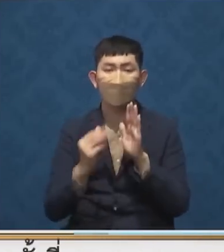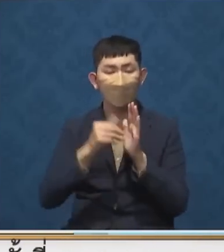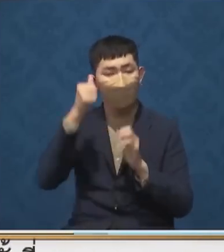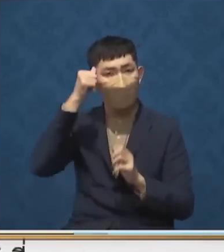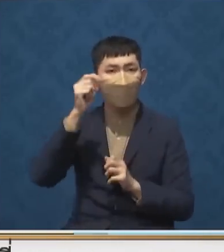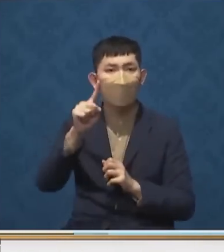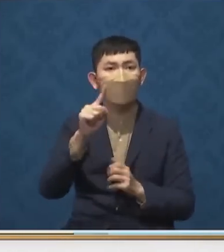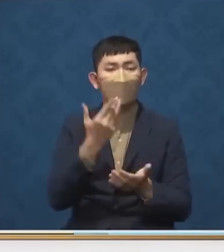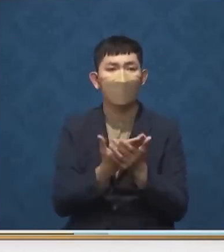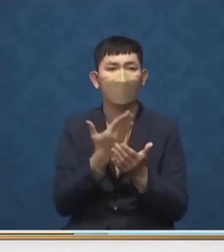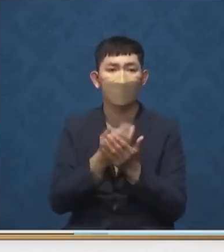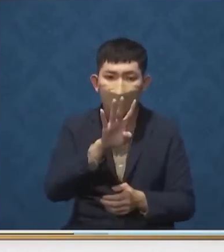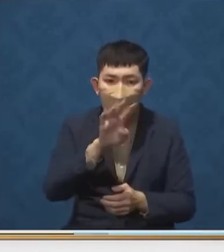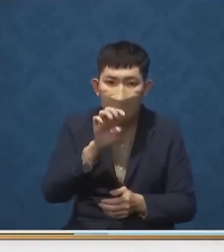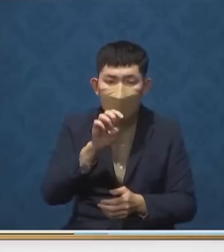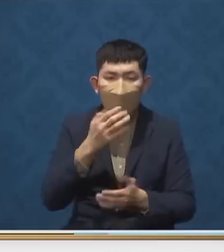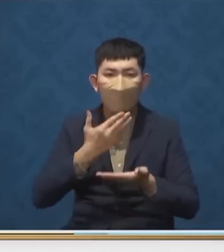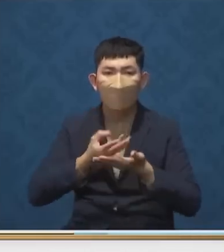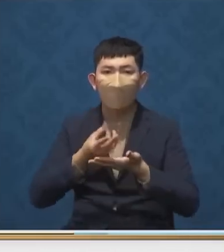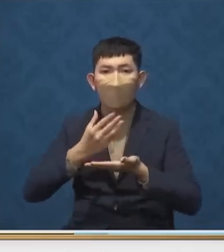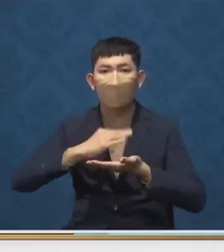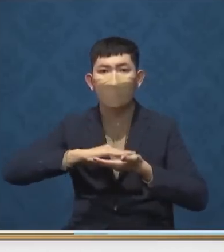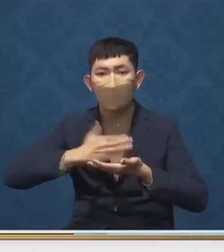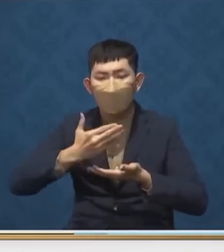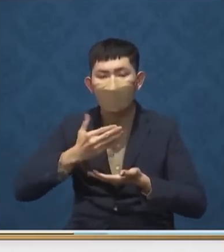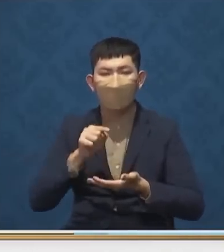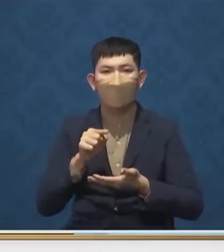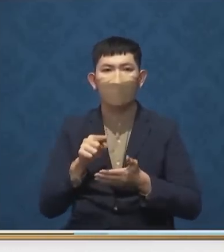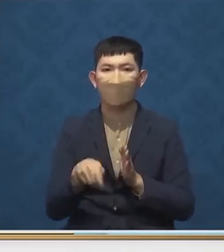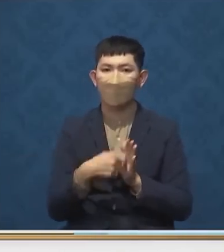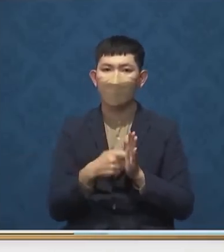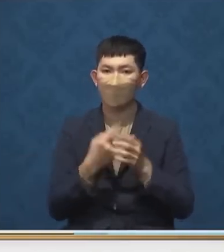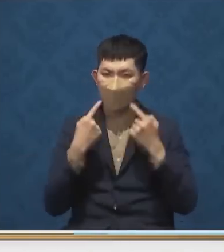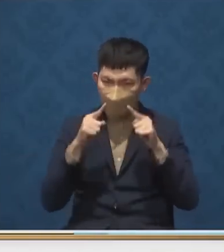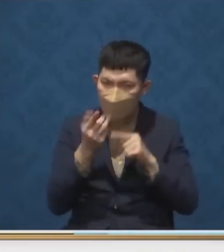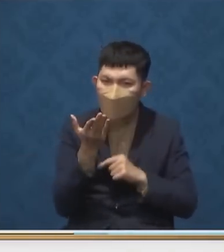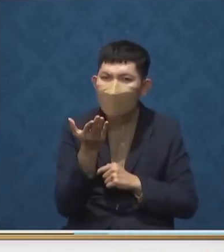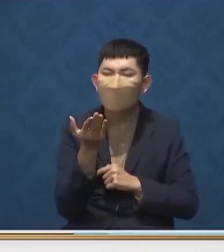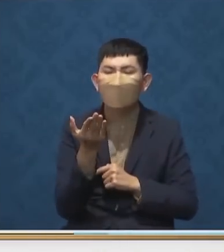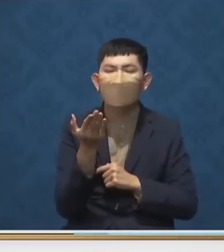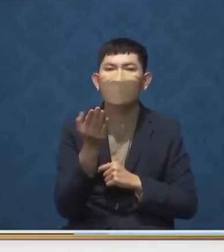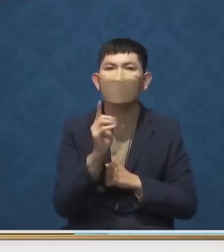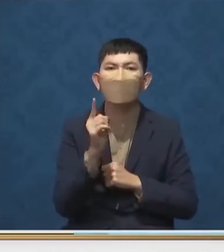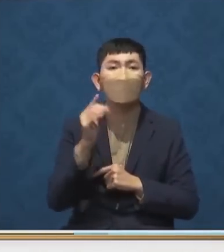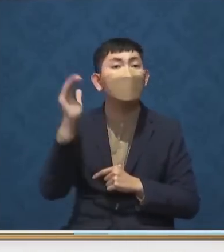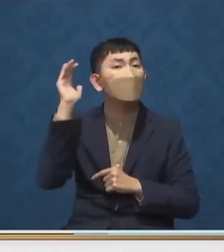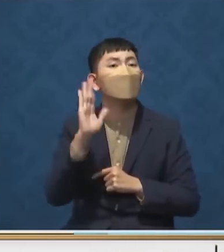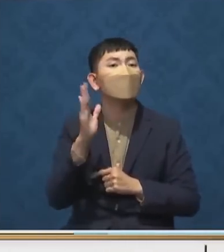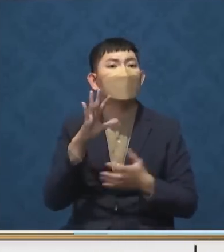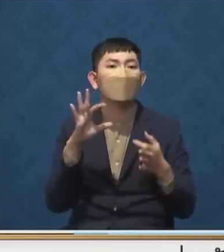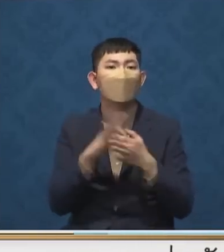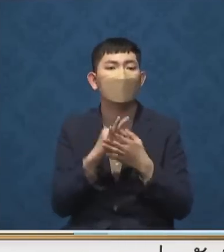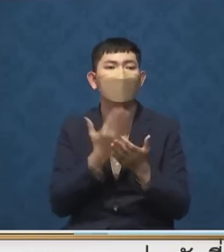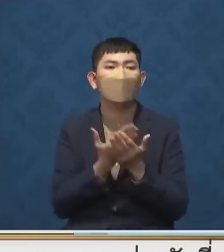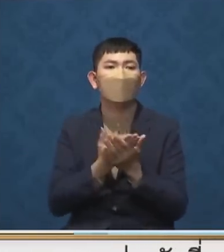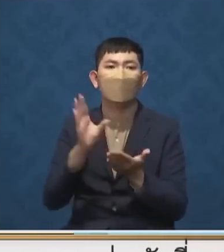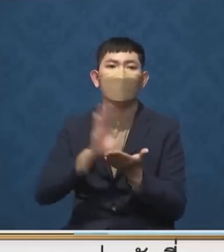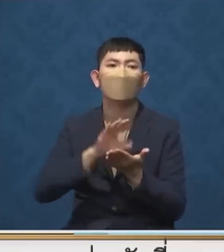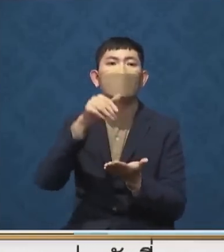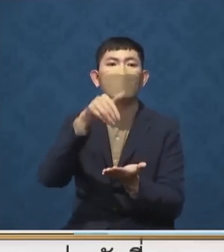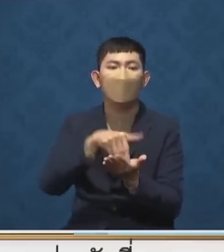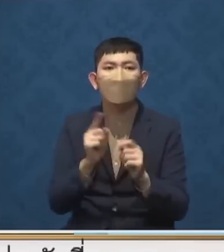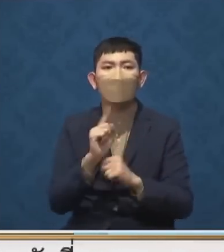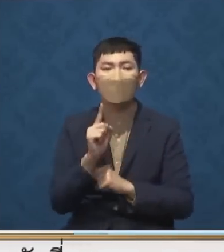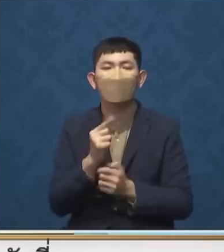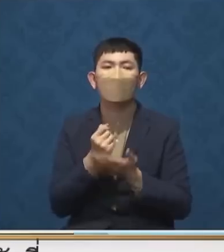ันเดียว สี่ร้อยบาเข้ากล่องหนึ่กลองตอนนี้ครัที่เราจำเป็นต้องทวงคำตอบรออไม่หวัดไม่อาจไ้วางใจกรณีการใช้งบกลางในเง่นไขข